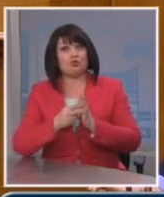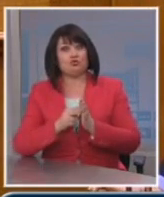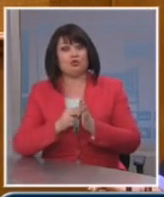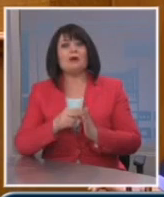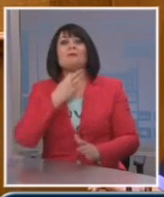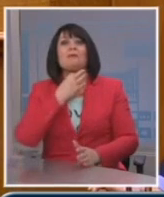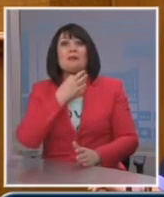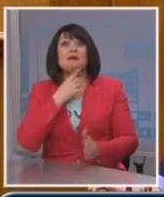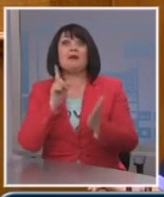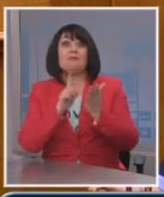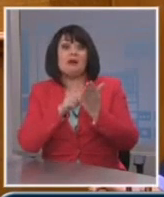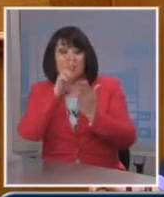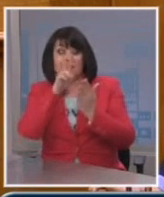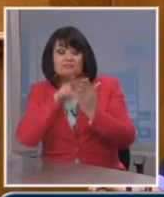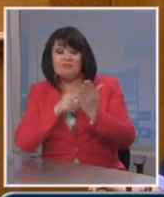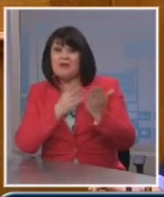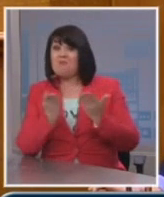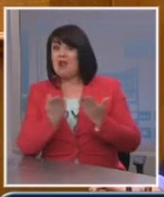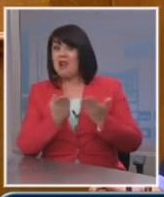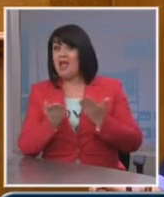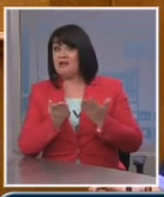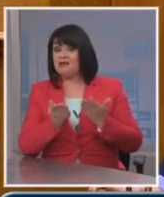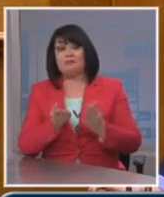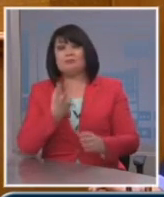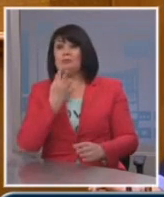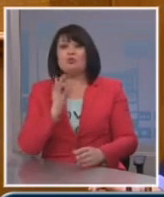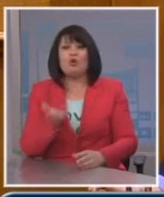χρήζει μελέτης. Και αυτό διότι